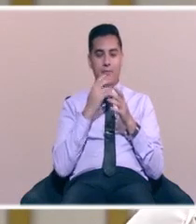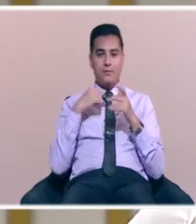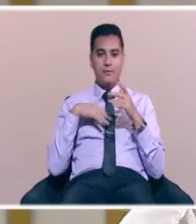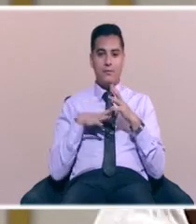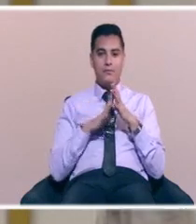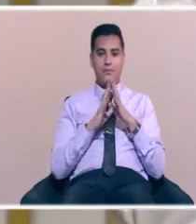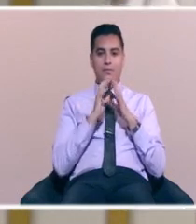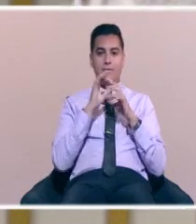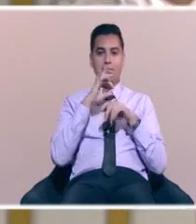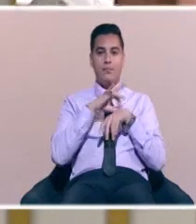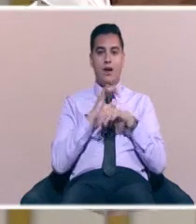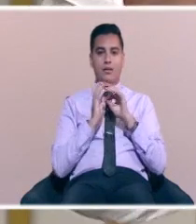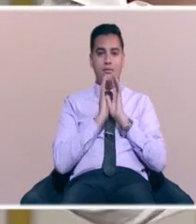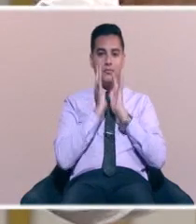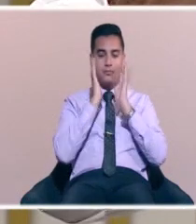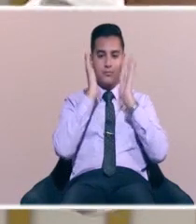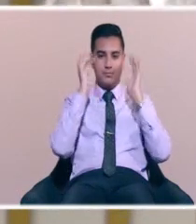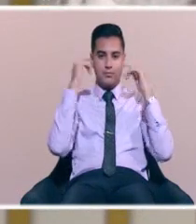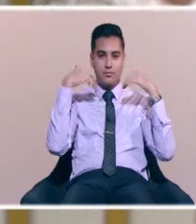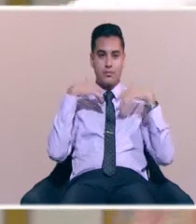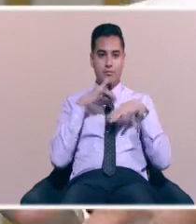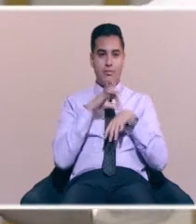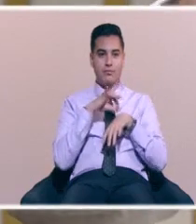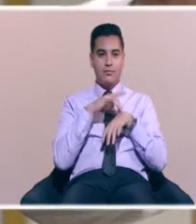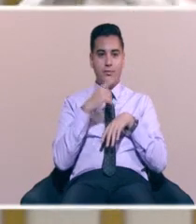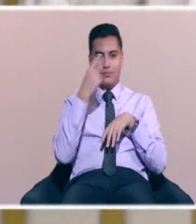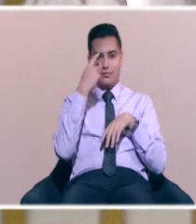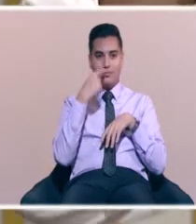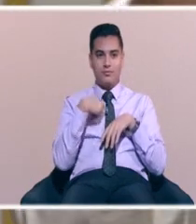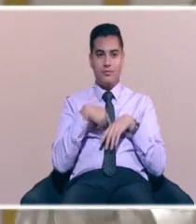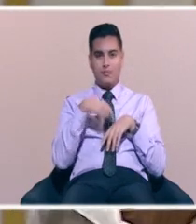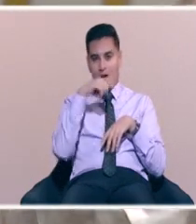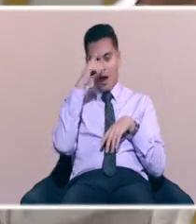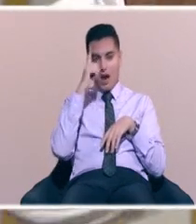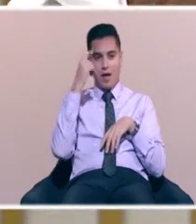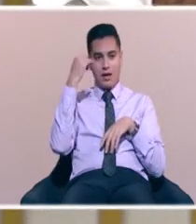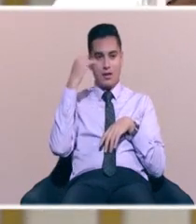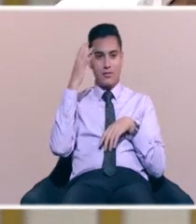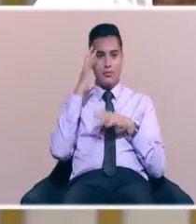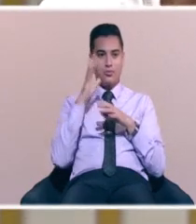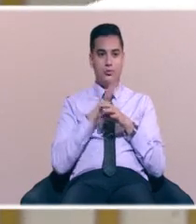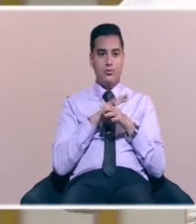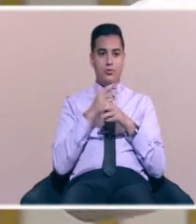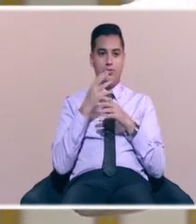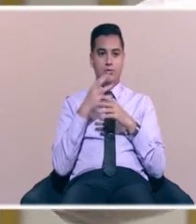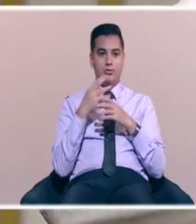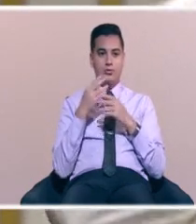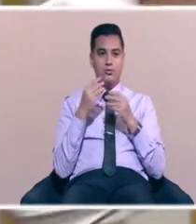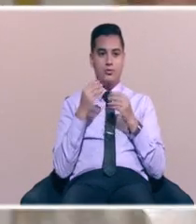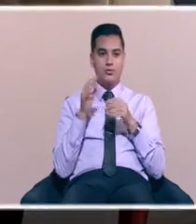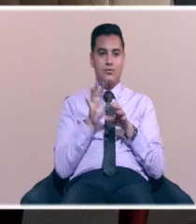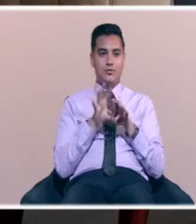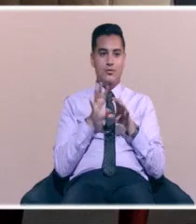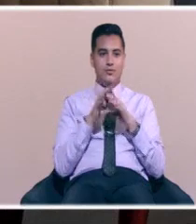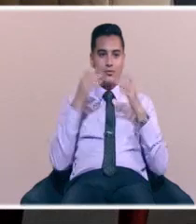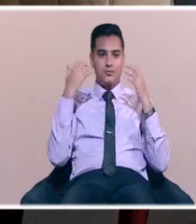دقيق من أورته، يعني لو عرق ينزل دقيق ما ينزلش عرق. فكرة طبعا جديدة ويسوى. والله جه مرة قال